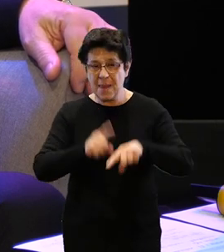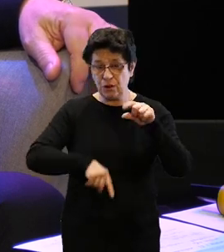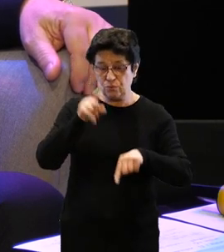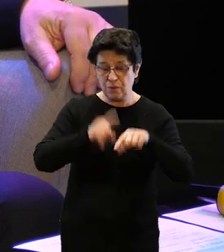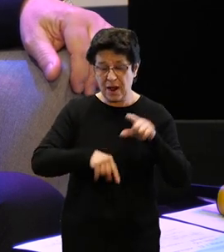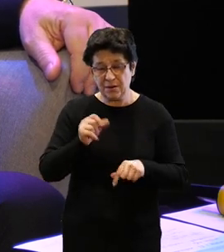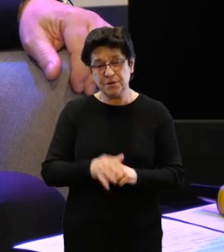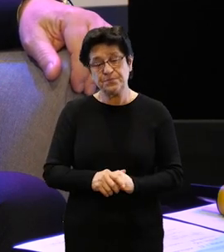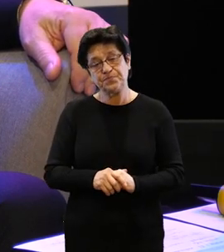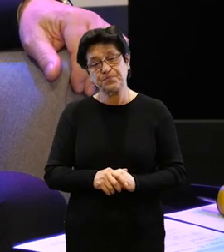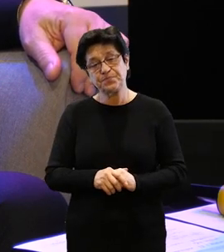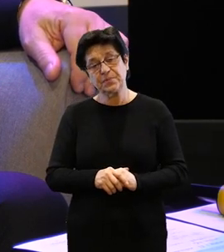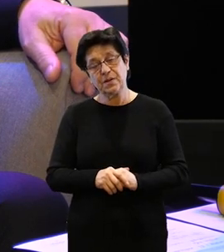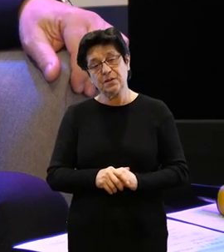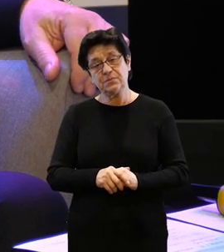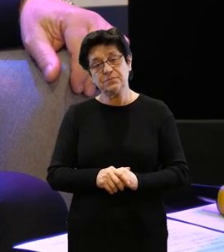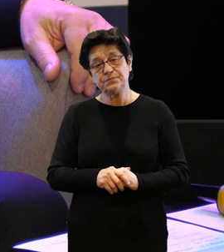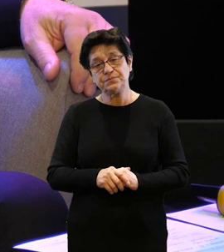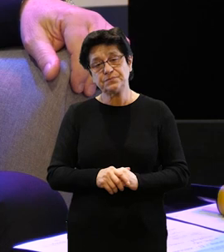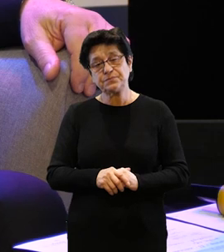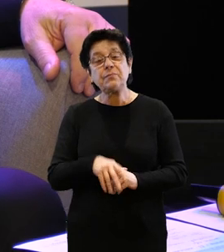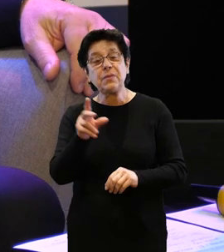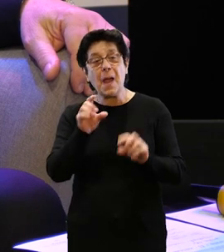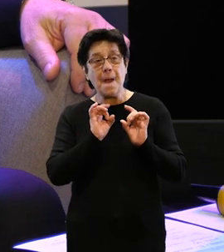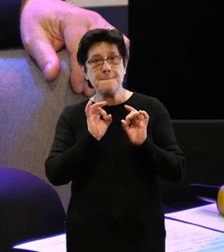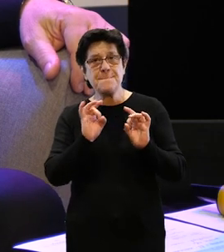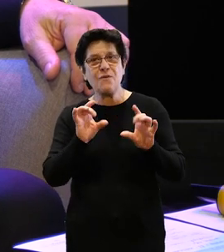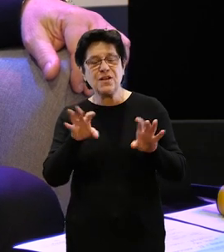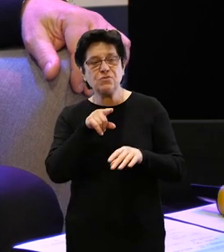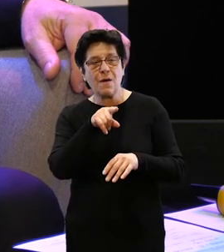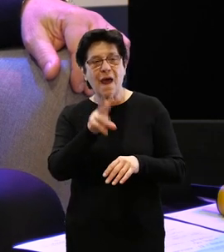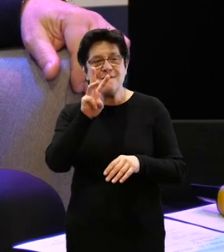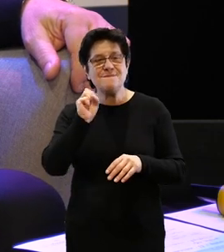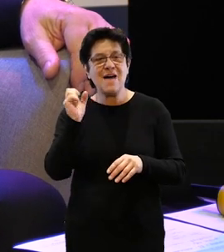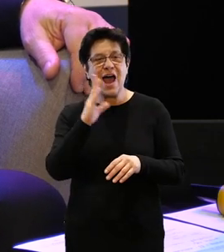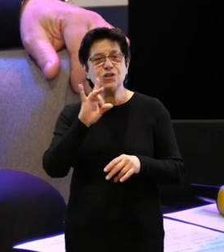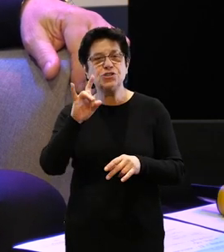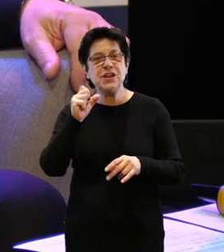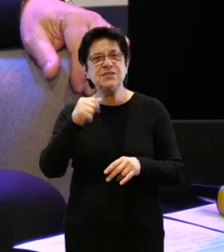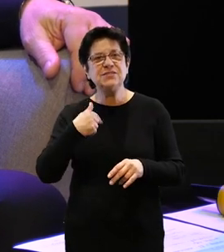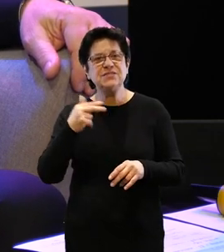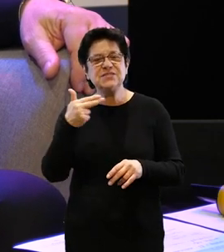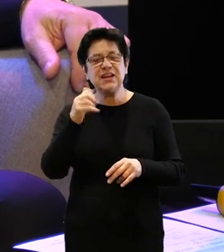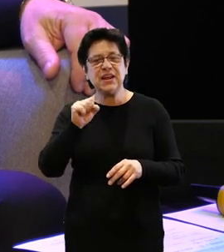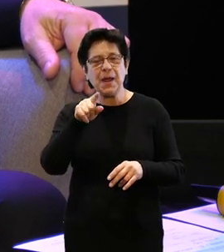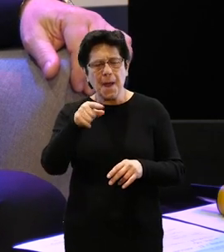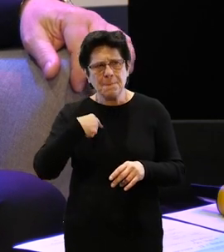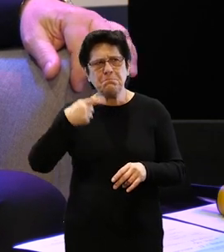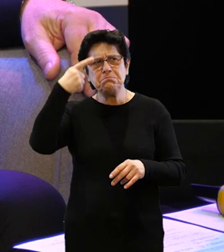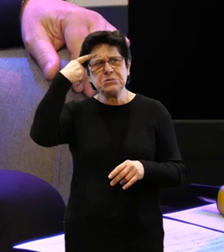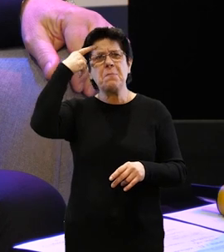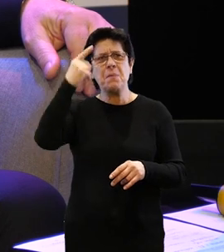Marcin Osiecki pan profesor waszyński mi przypomniał o jeszcze jednej osobie I